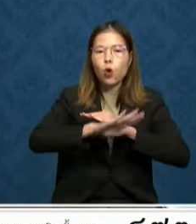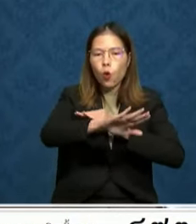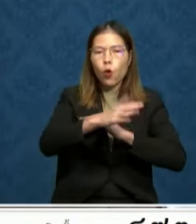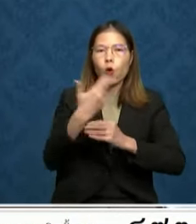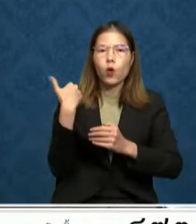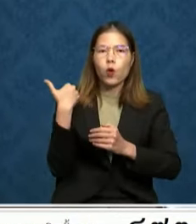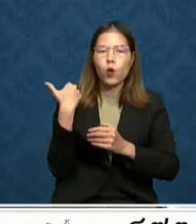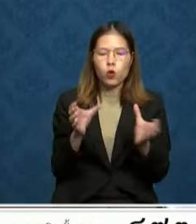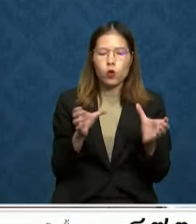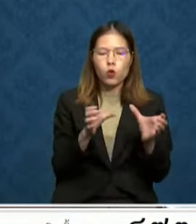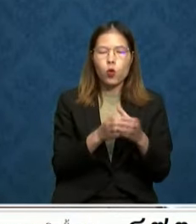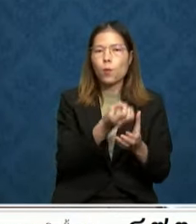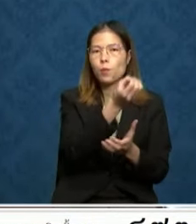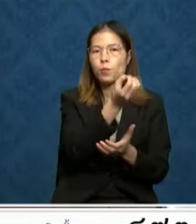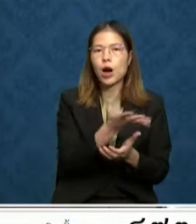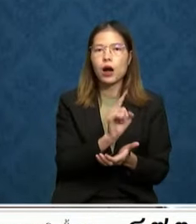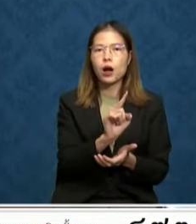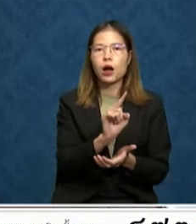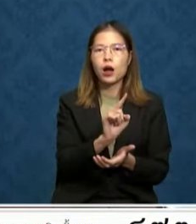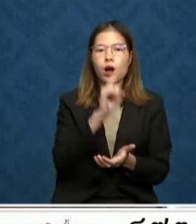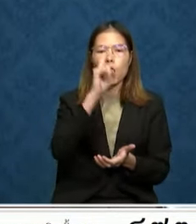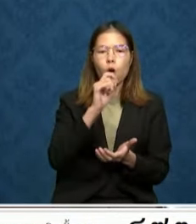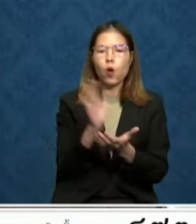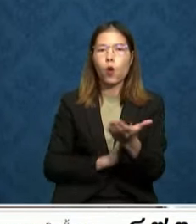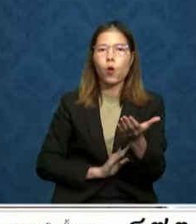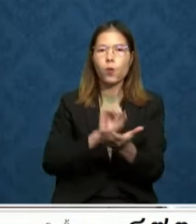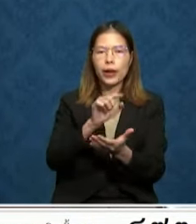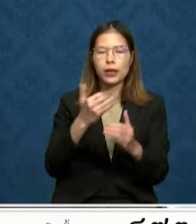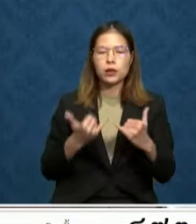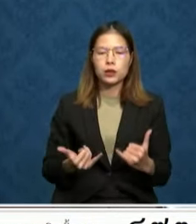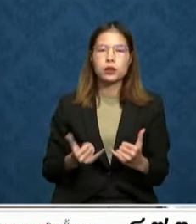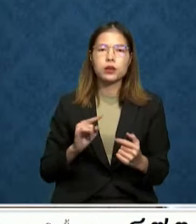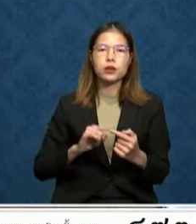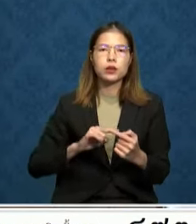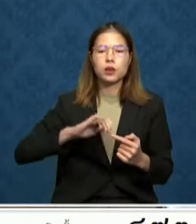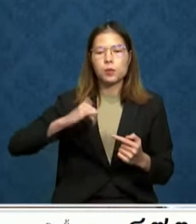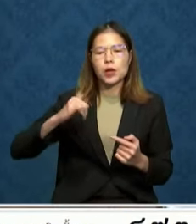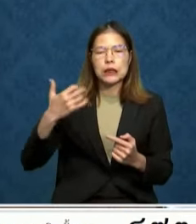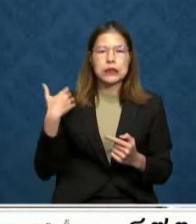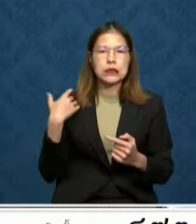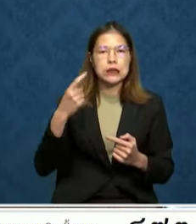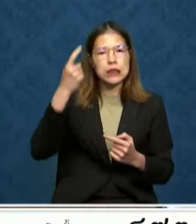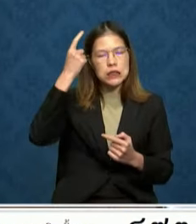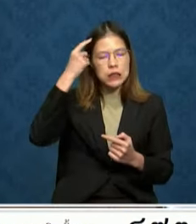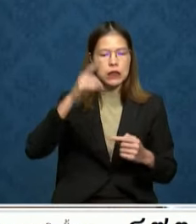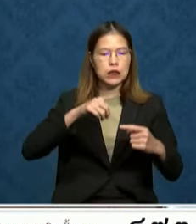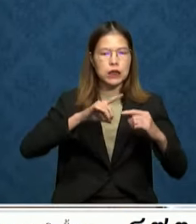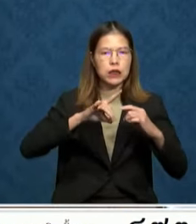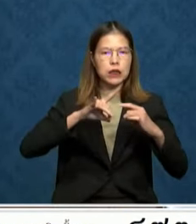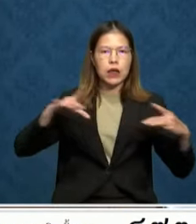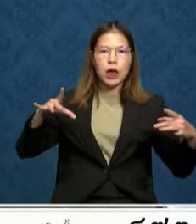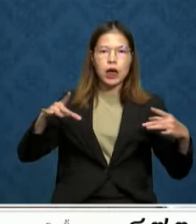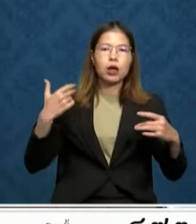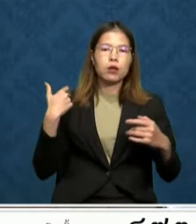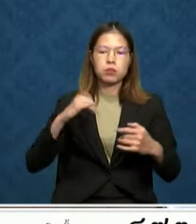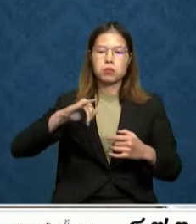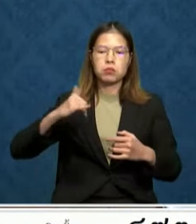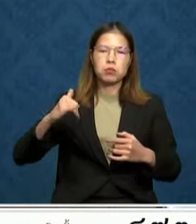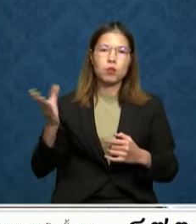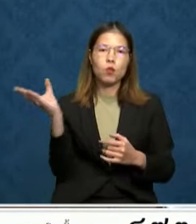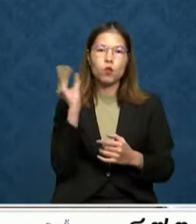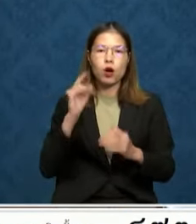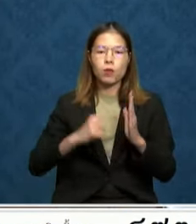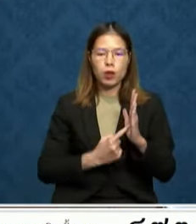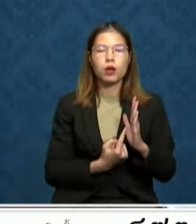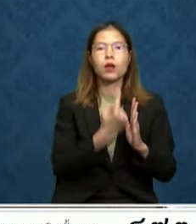องเสีงสวใหญ่ของประเทศแ่นอนละท่ประทาน วันนี้มีหลายคอมเห็น และฟงมาช่วงต้น ถึแม้จะไม่กท่านก็ตามแต่